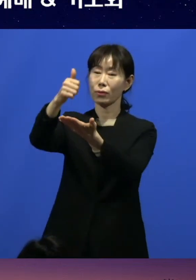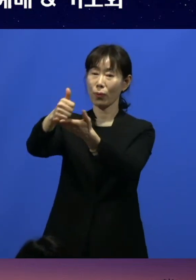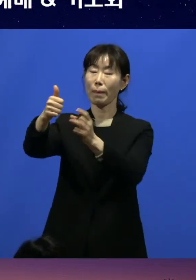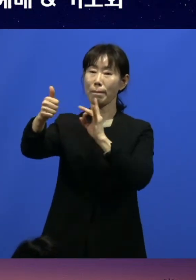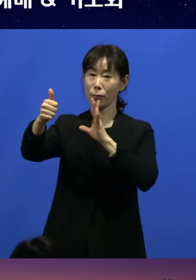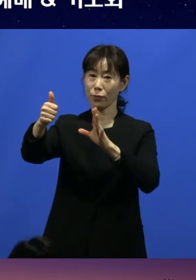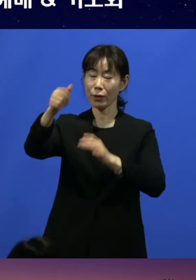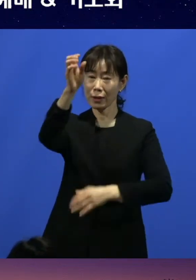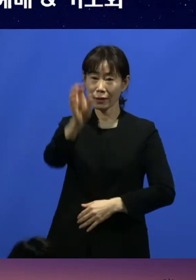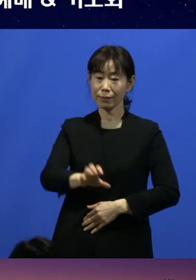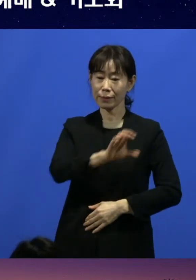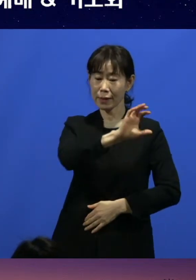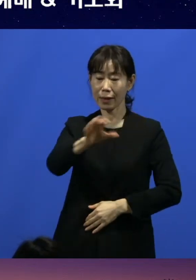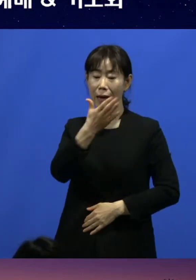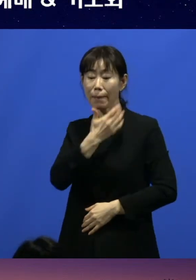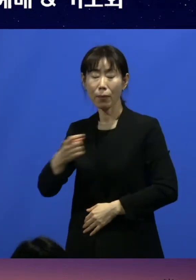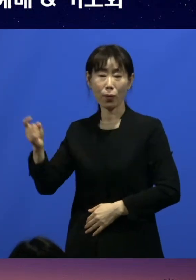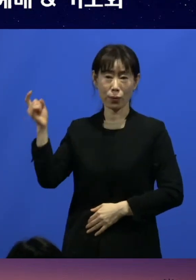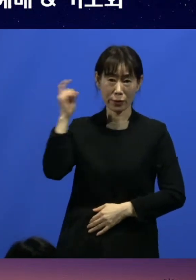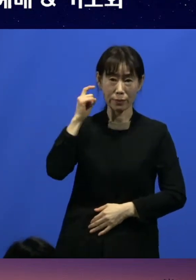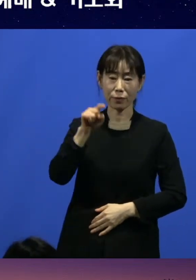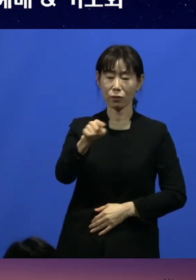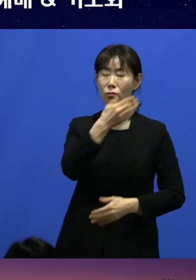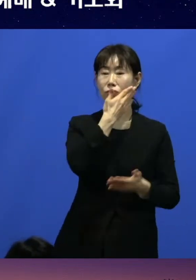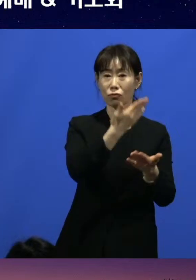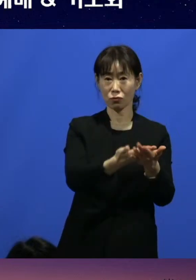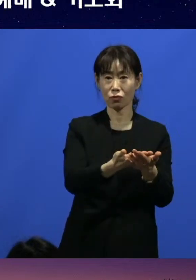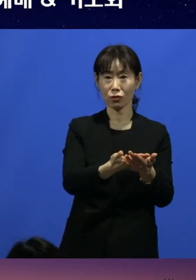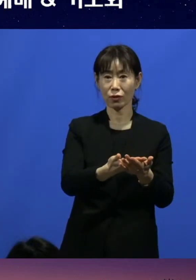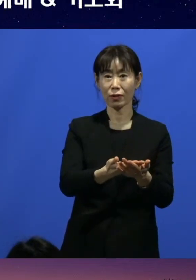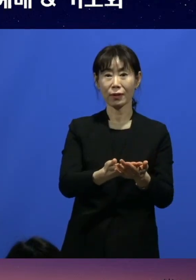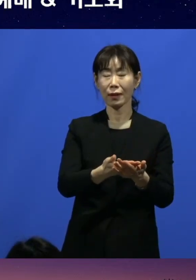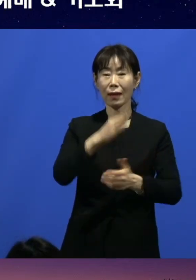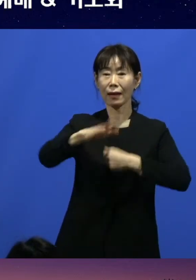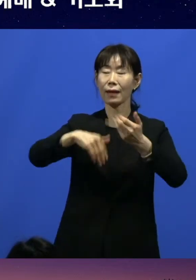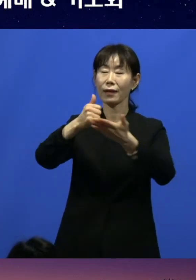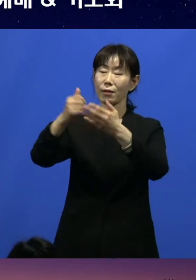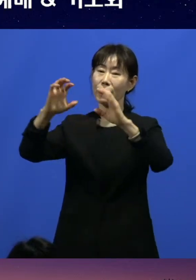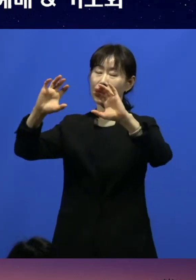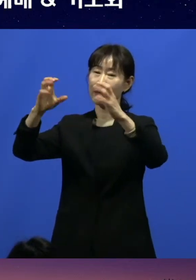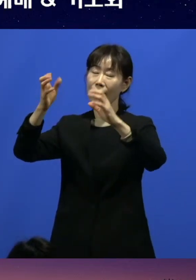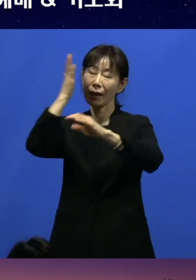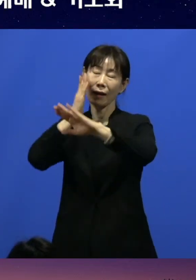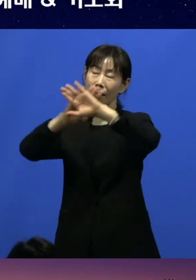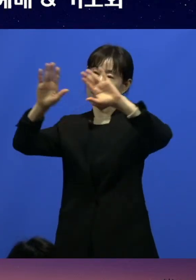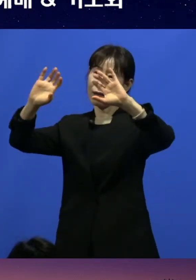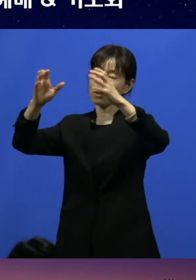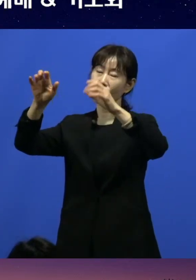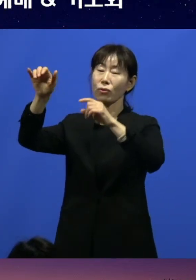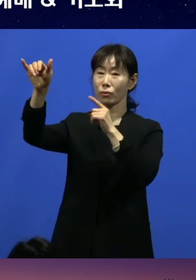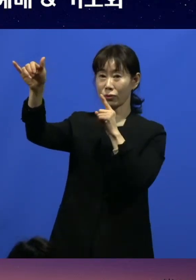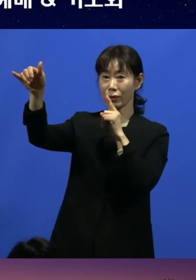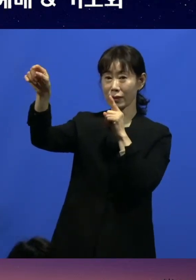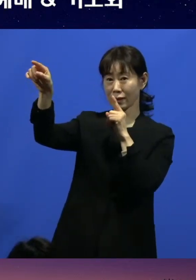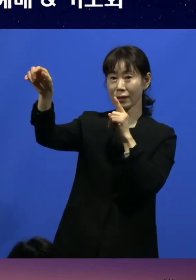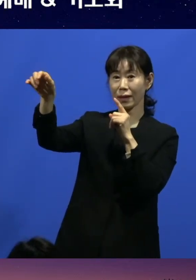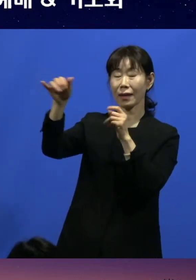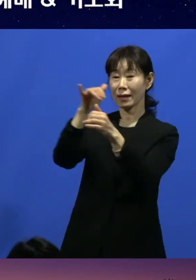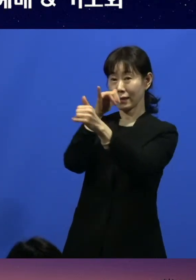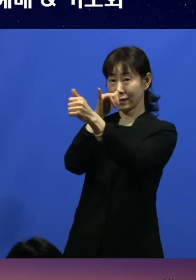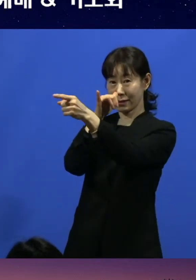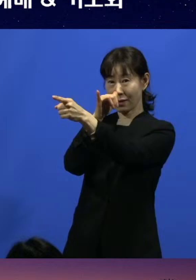그리스도 십자가의 복음인 것입니다. 우리에게 주어진 하나님의 나라 천국인 것입니다. 영원한